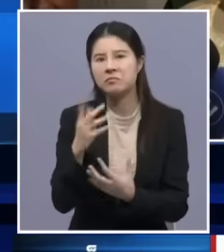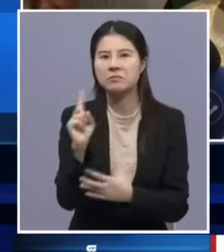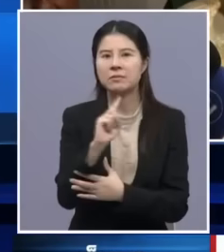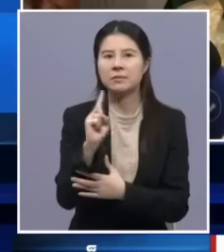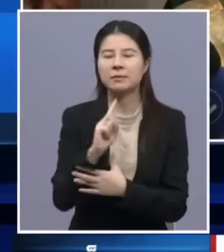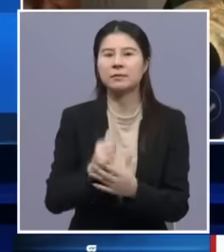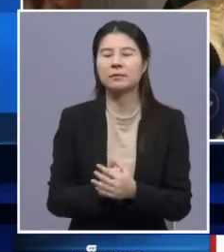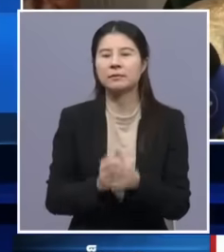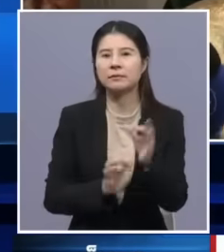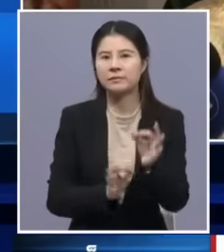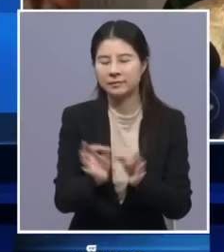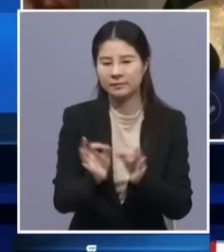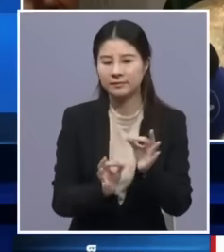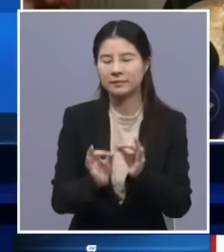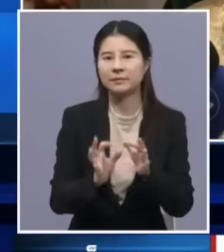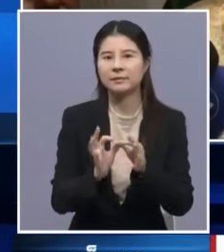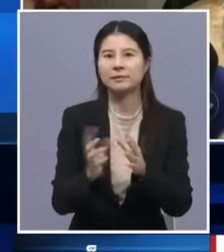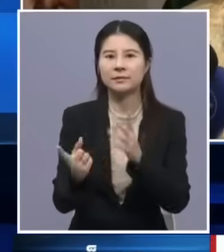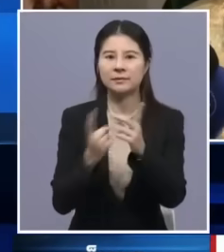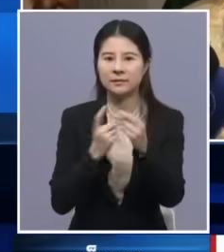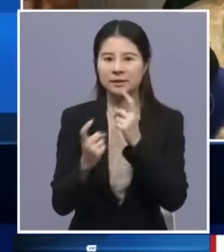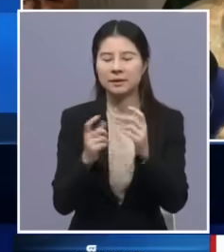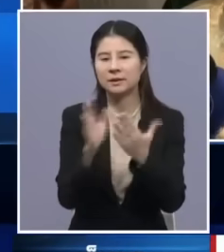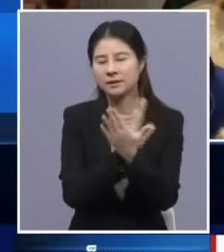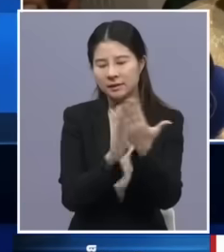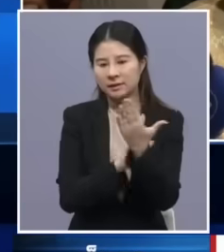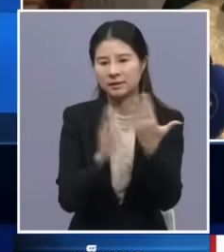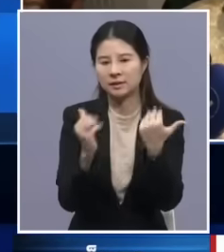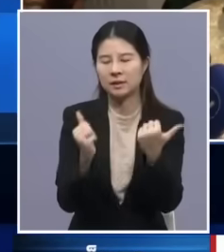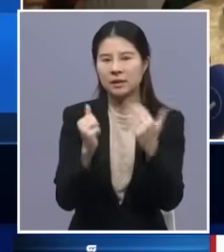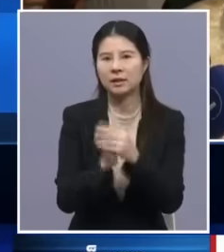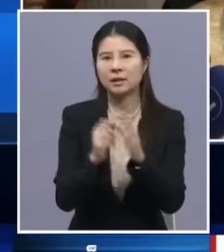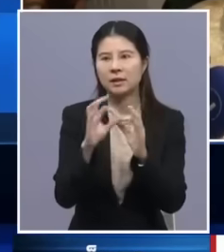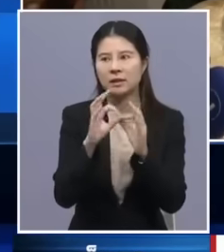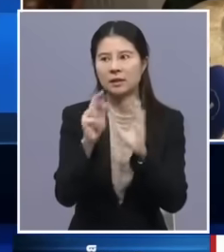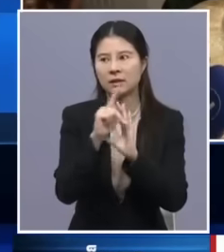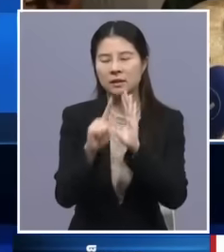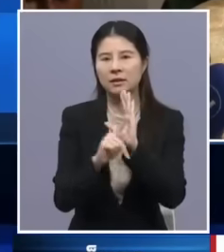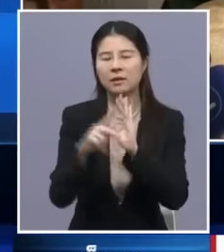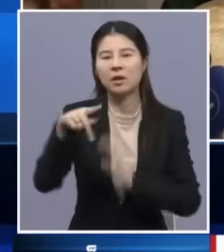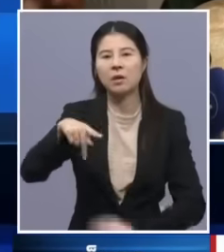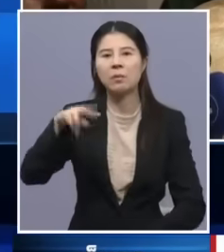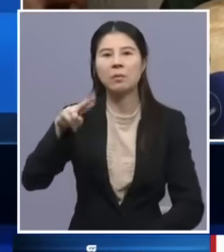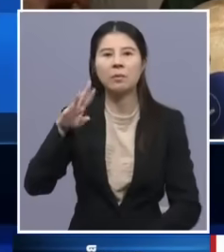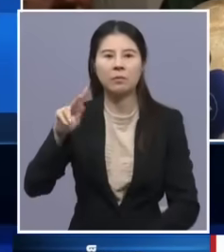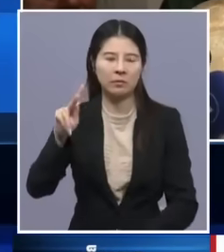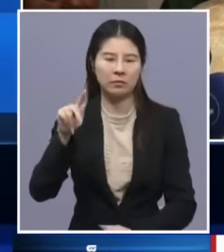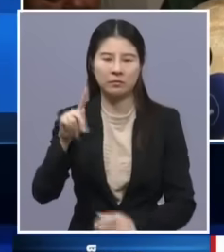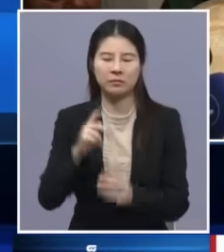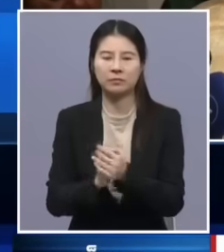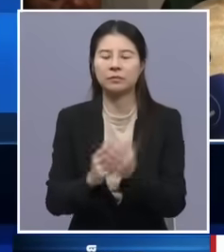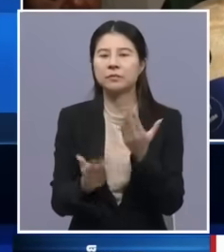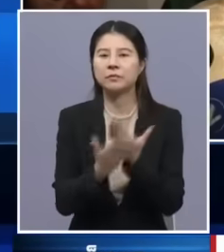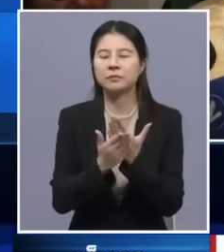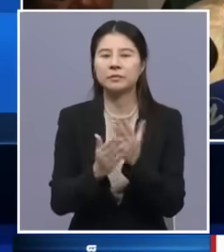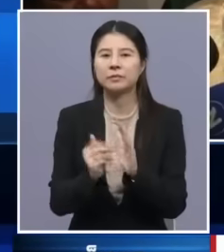ว้แบบนี้คุณผู้ชมกรณีที่มีการสอบถามว่าประเทศวิกฤตอันนี้เนี่ยจะออกได้เป็นพระราชกำหนดเท่านั้นหรือไม่อาจารย์วิษณุบอก